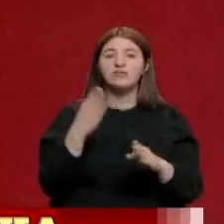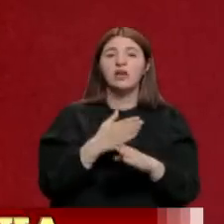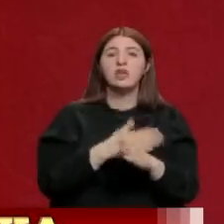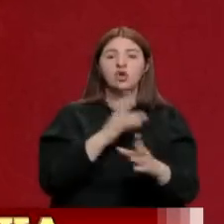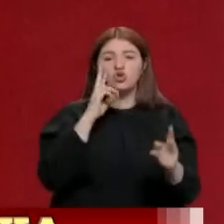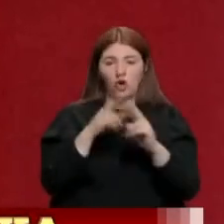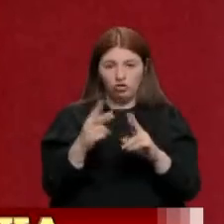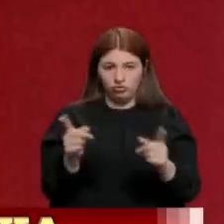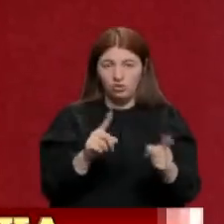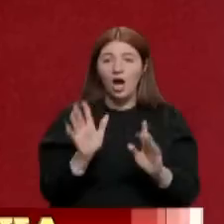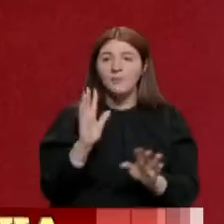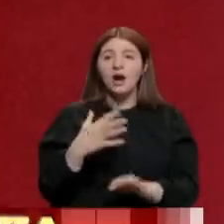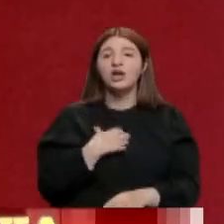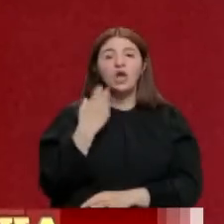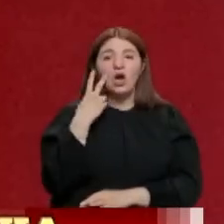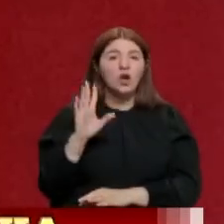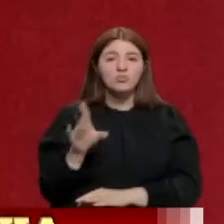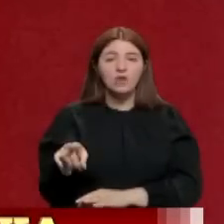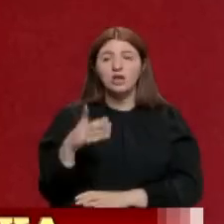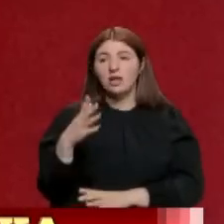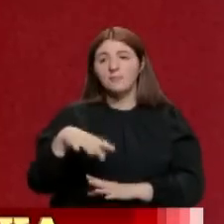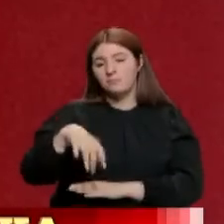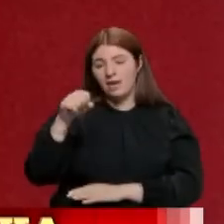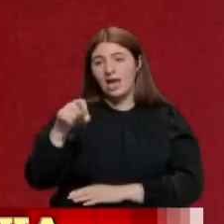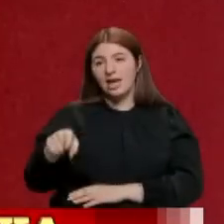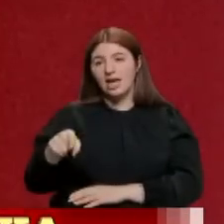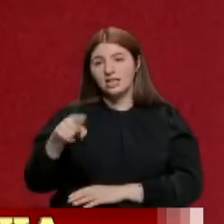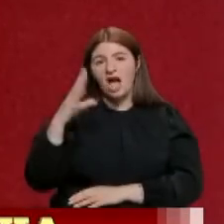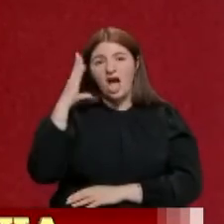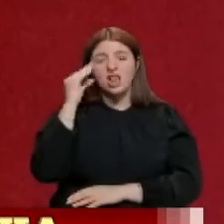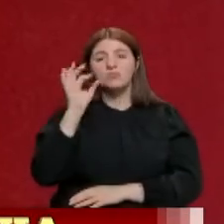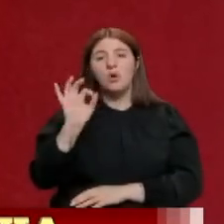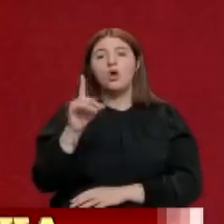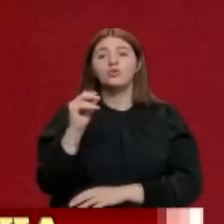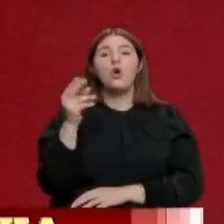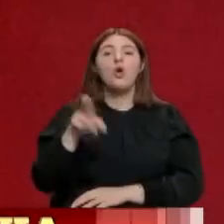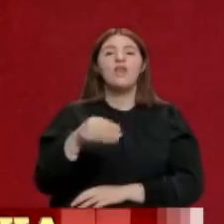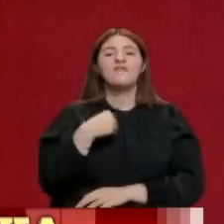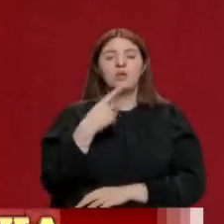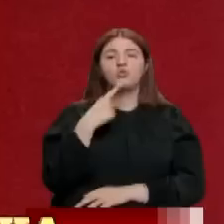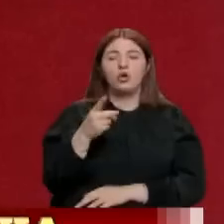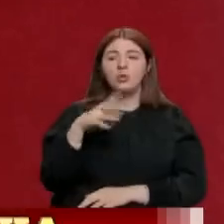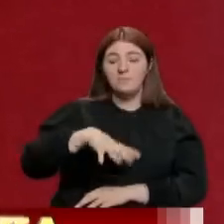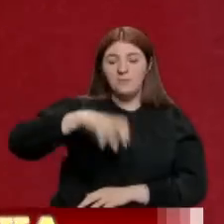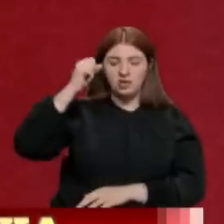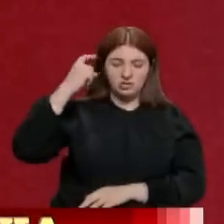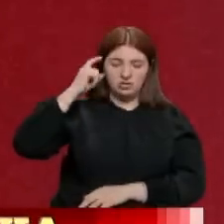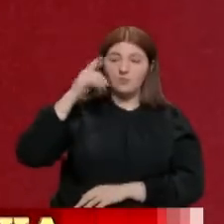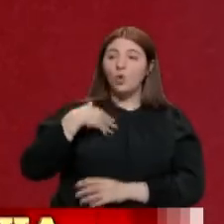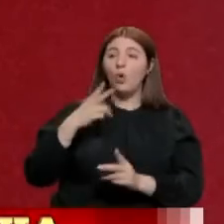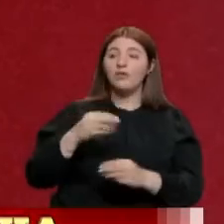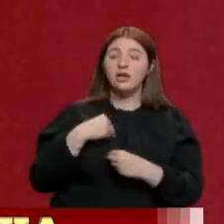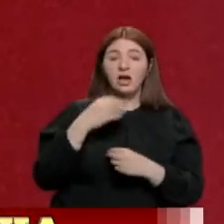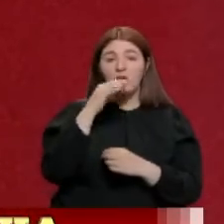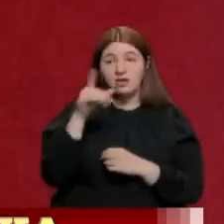yurttaşımızla görüşüyor ama acıyı görmüyor. İşte merkeziyetçi anlayış bu anlamda öldürür diyoruz. Merkeziyetçi anlayış bizi